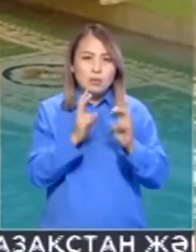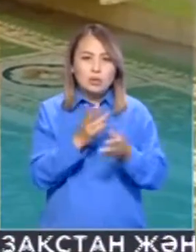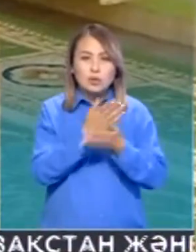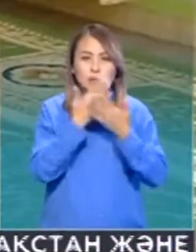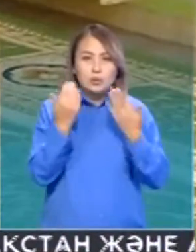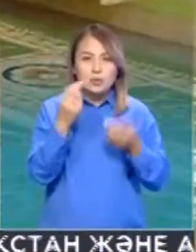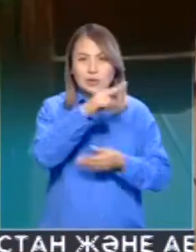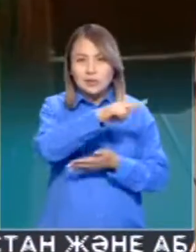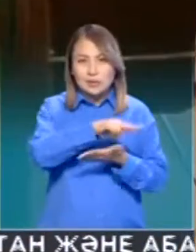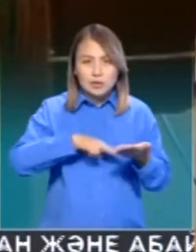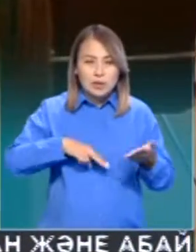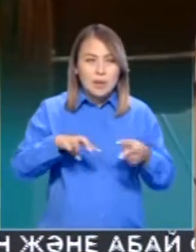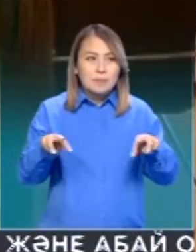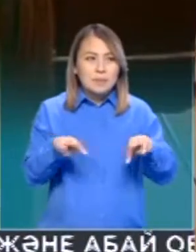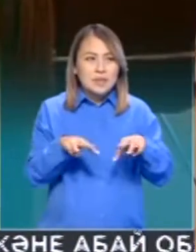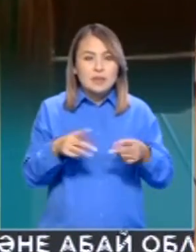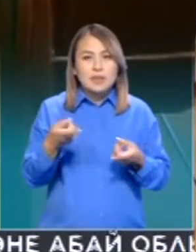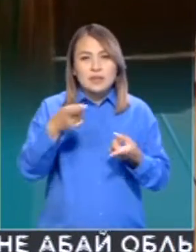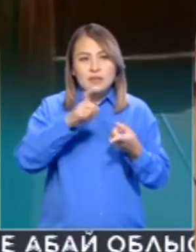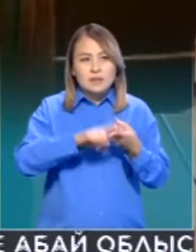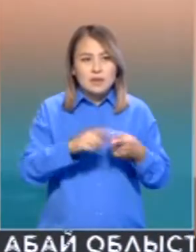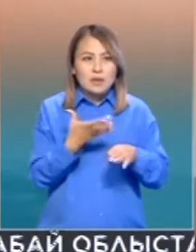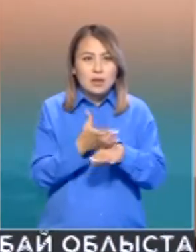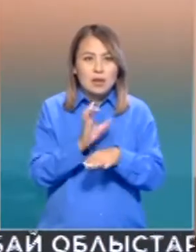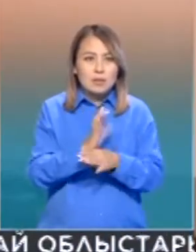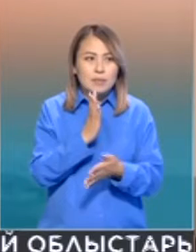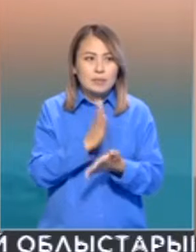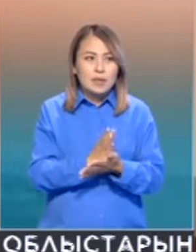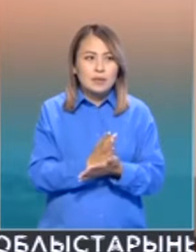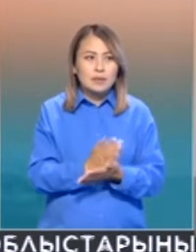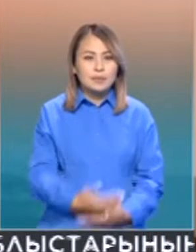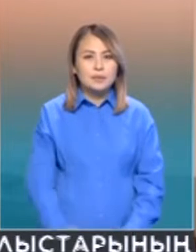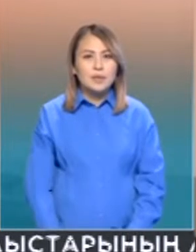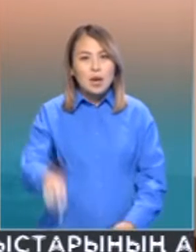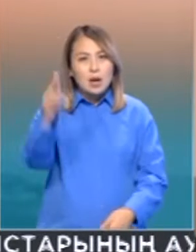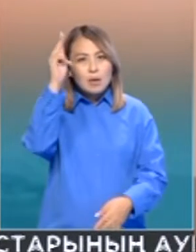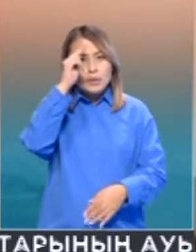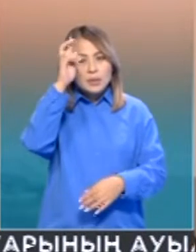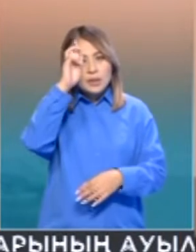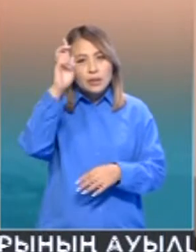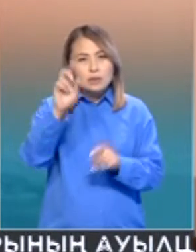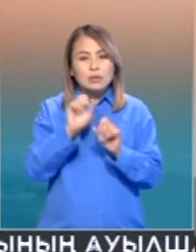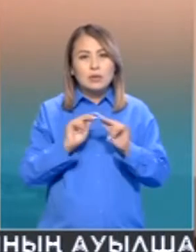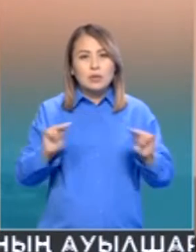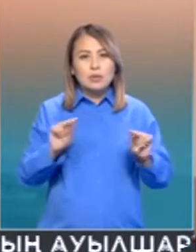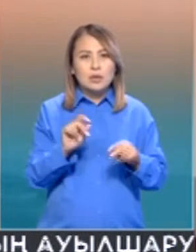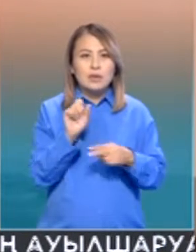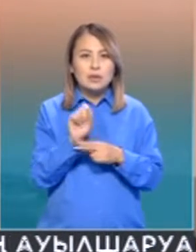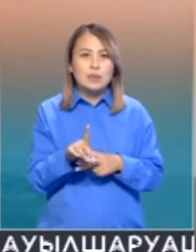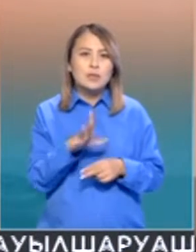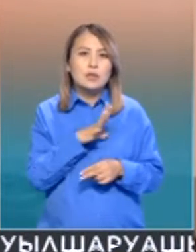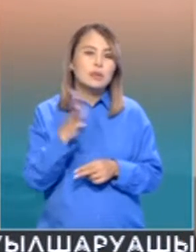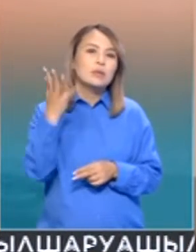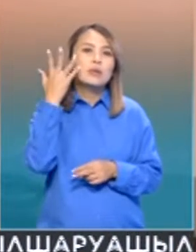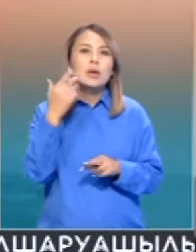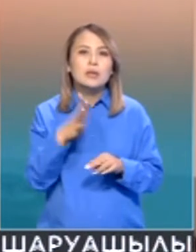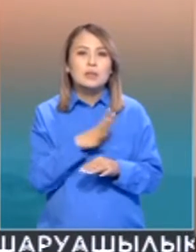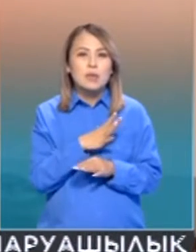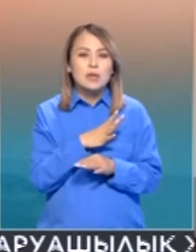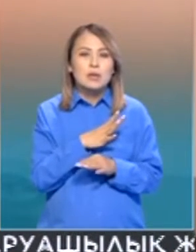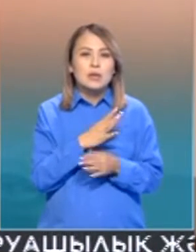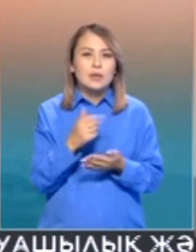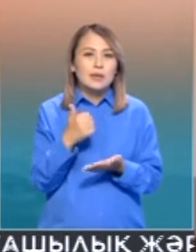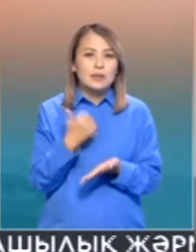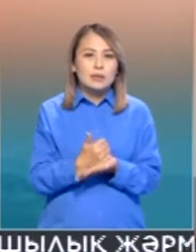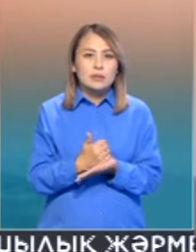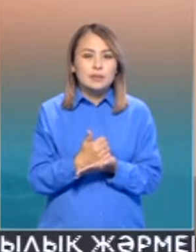тіркелуде. Министрлік осыған байланысты талаптарды күшейтті. Мемлекеттік білім беру тапсырысын орналастыруға өтініш берген балабақшаларды ең